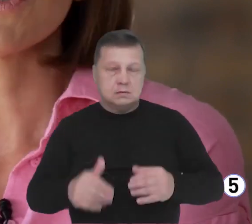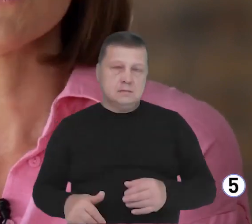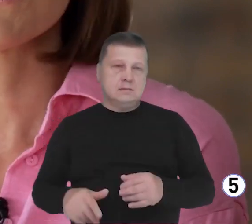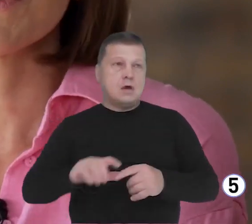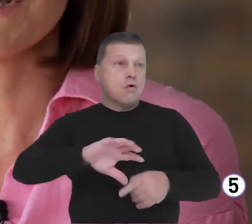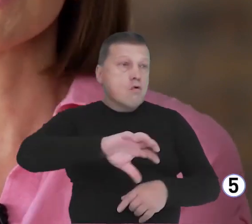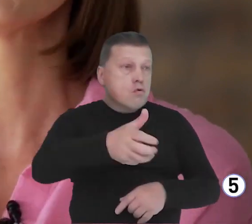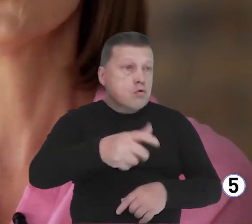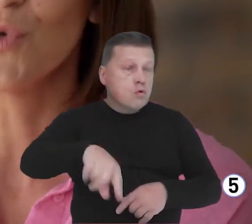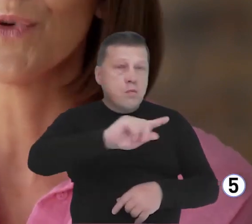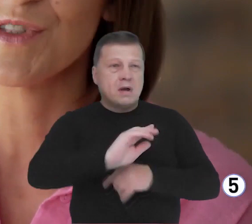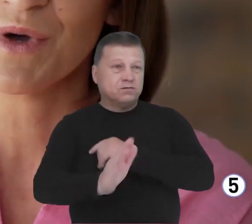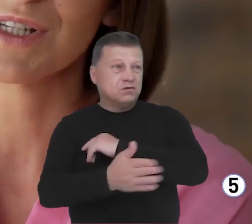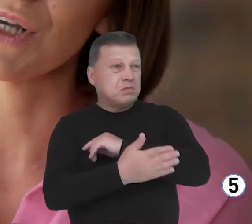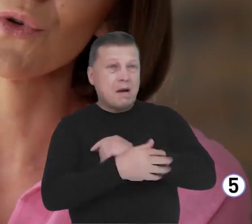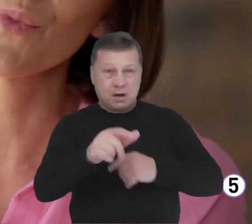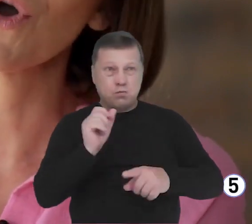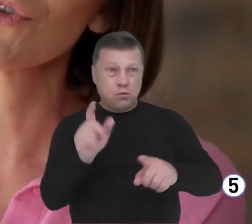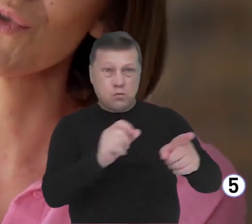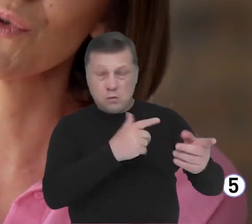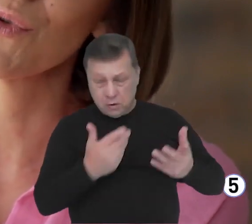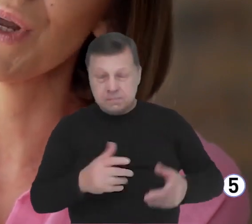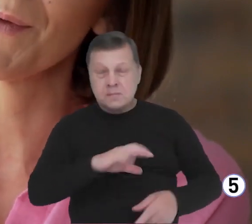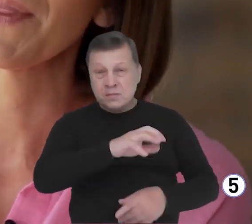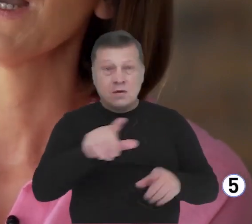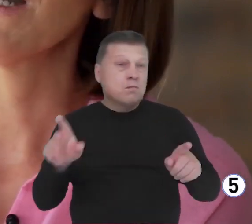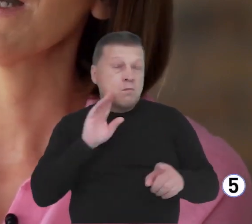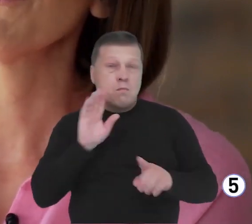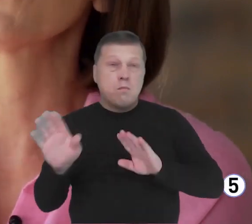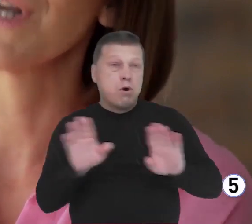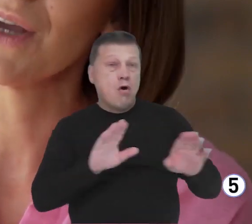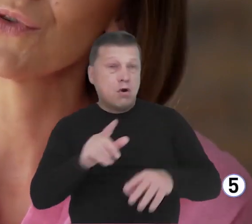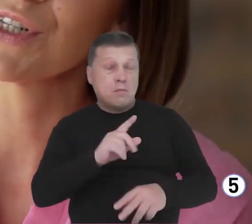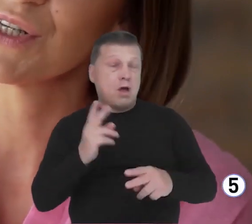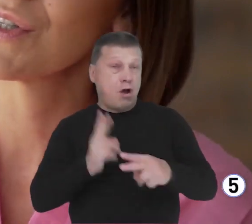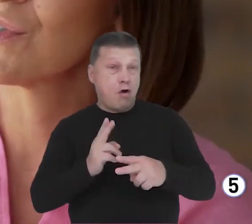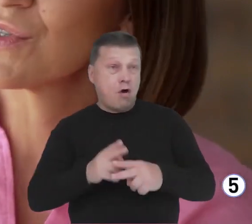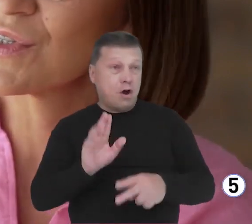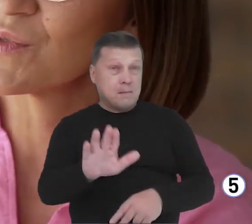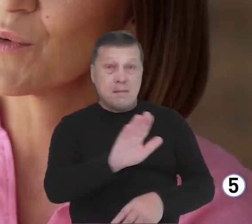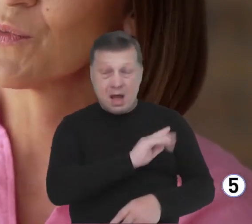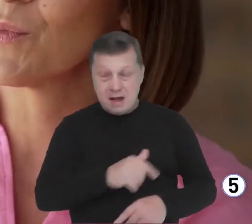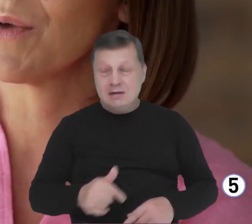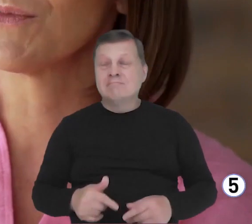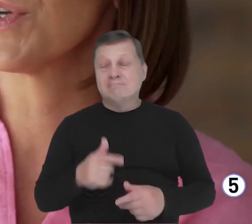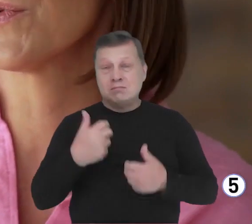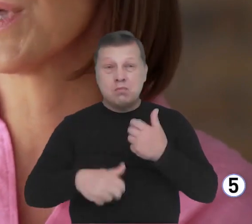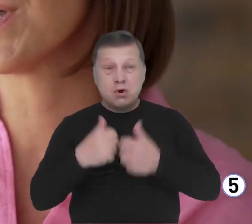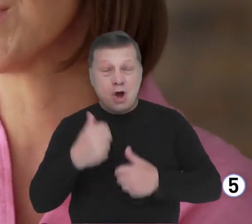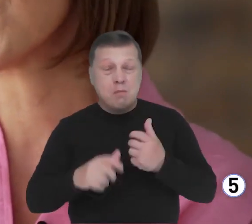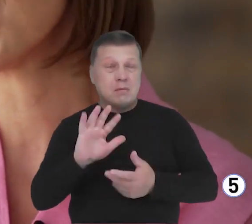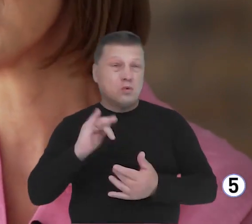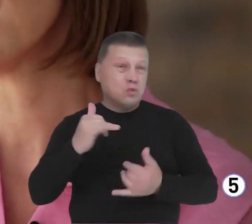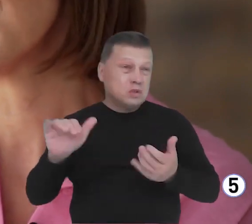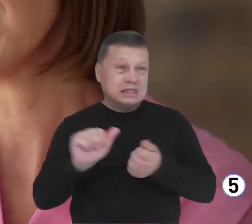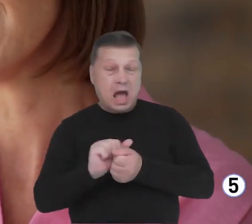ale to może być wsparcie grupy wsparcia, grupy osób, które borykają się z tym samym problemem, cierpią